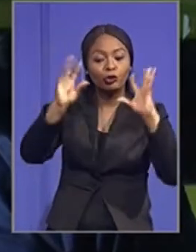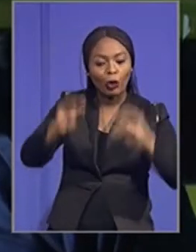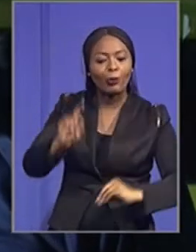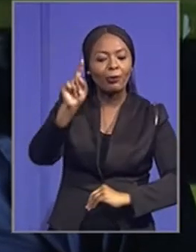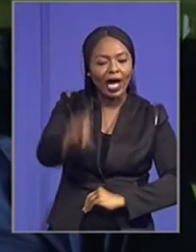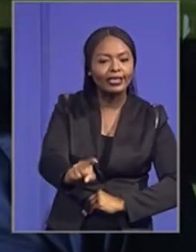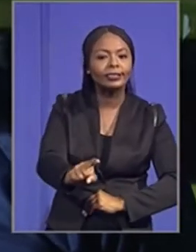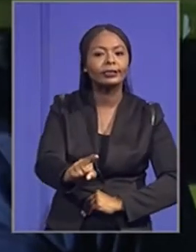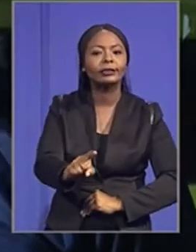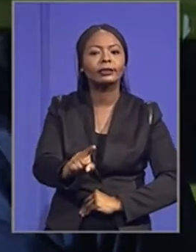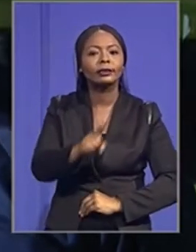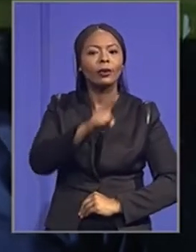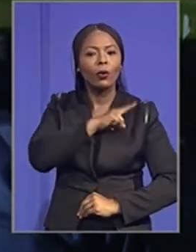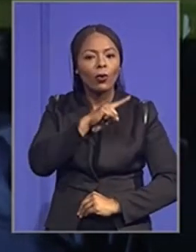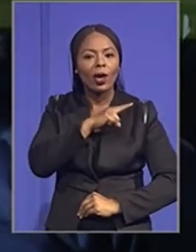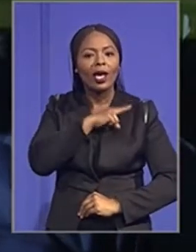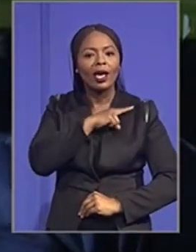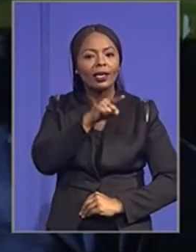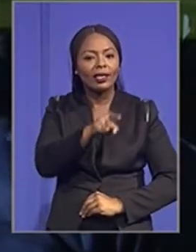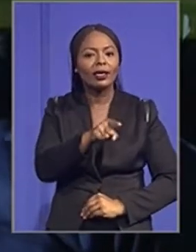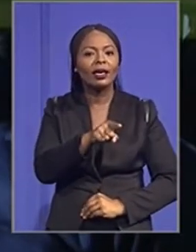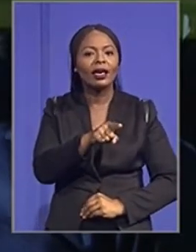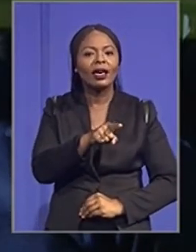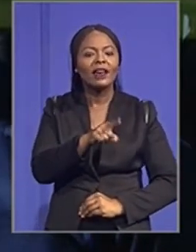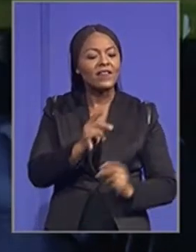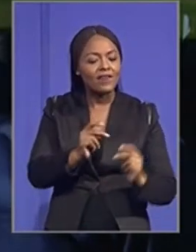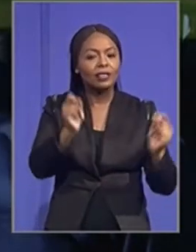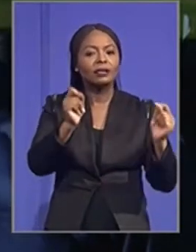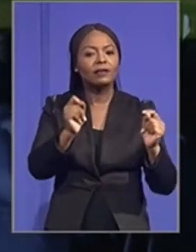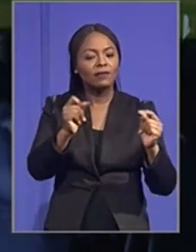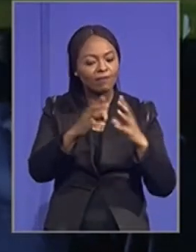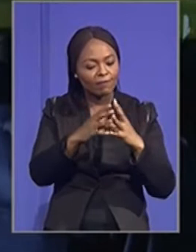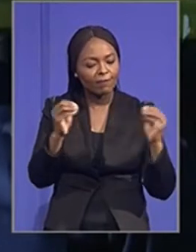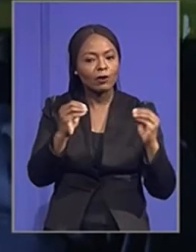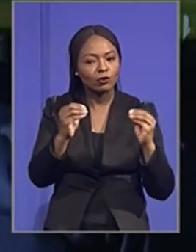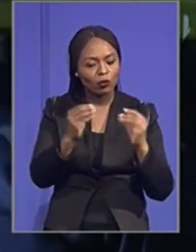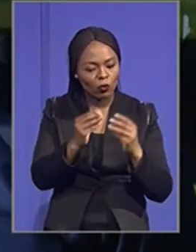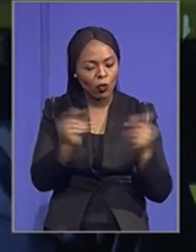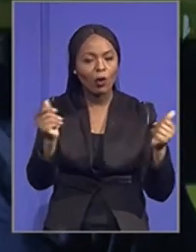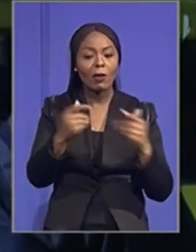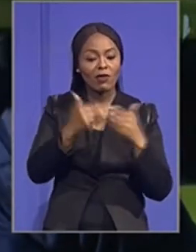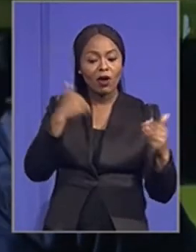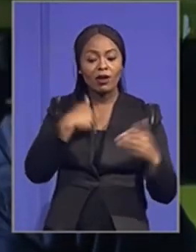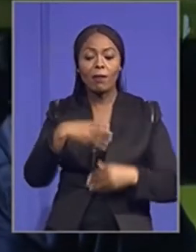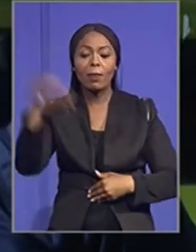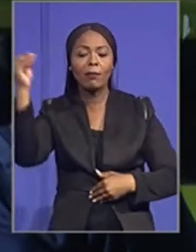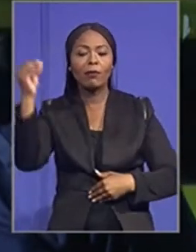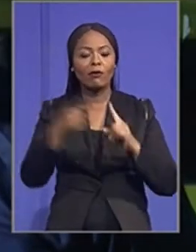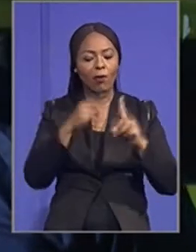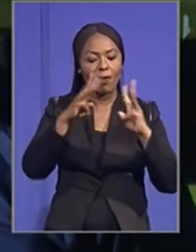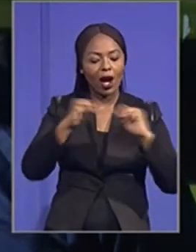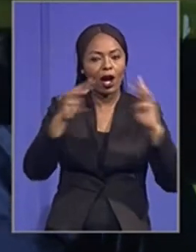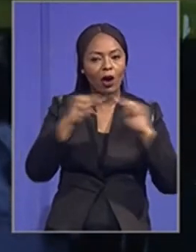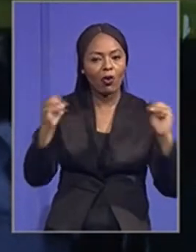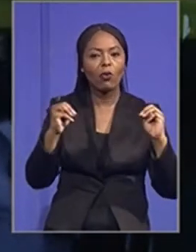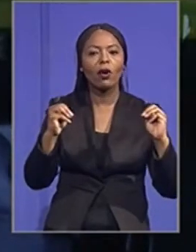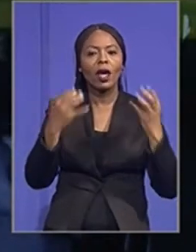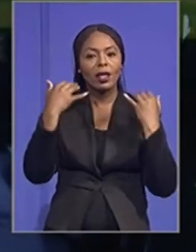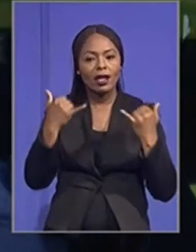fedisa hang hobane le pele ke tswa ka Mangaung o tlabe o so mathuwa mona o shebuwa